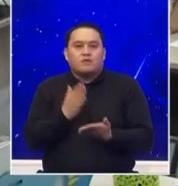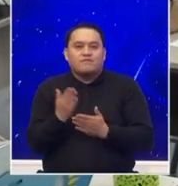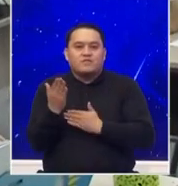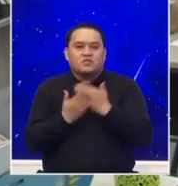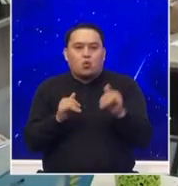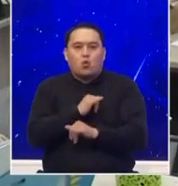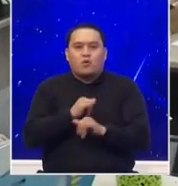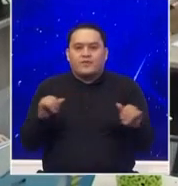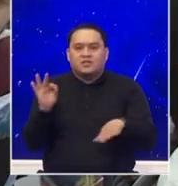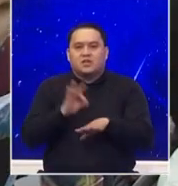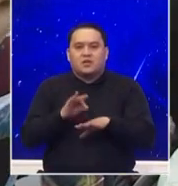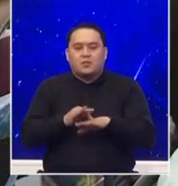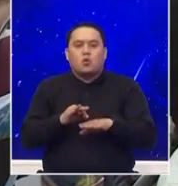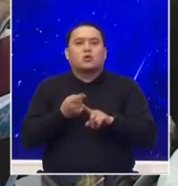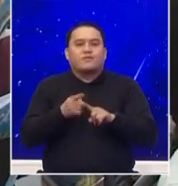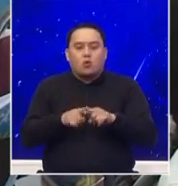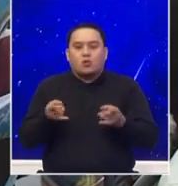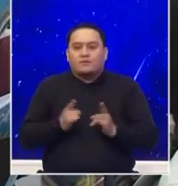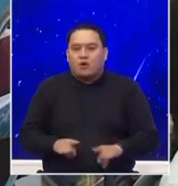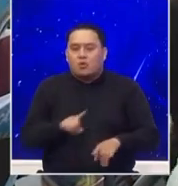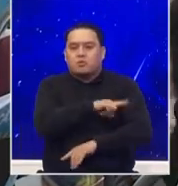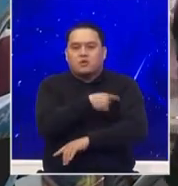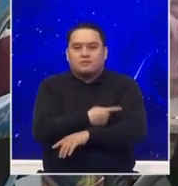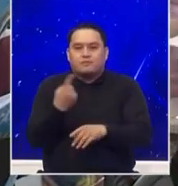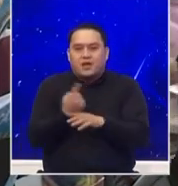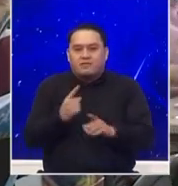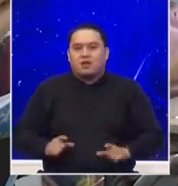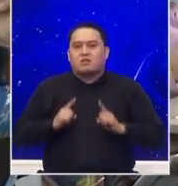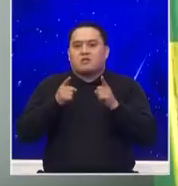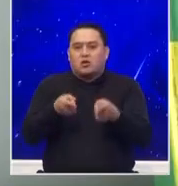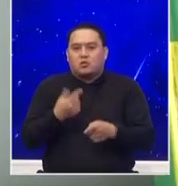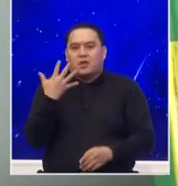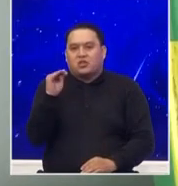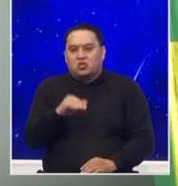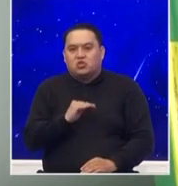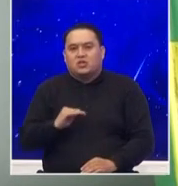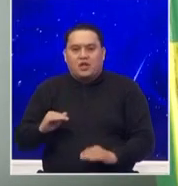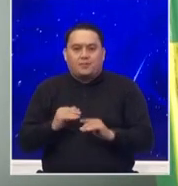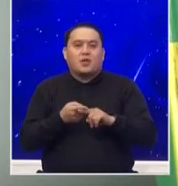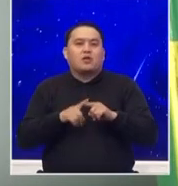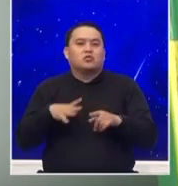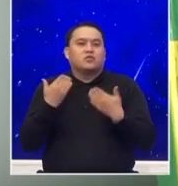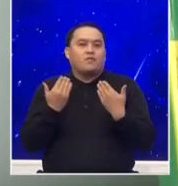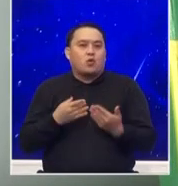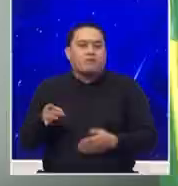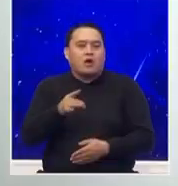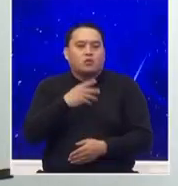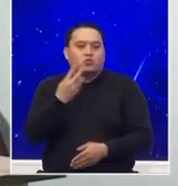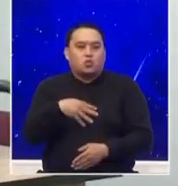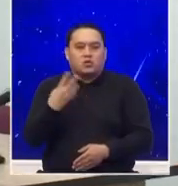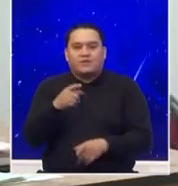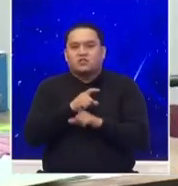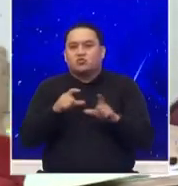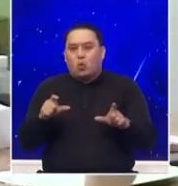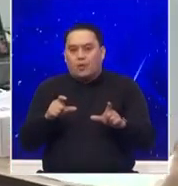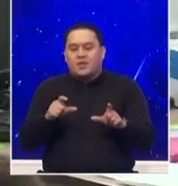высокий демографический рост. В текущем году в регионе порог 1 класса переступит более 5000 детей. В настоящее время в районе 42 средние